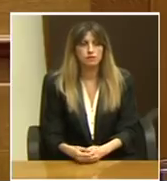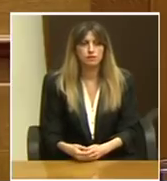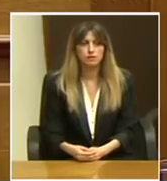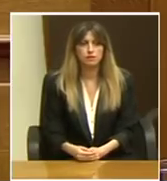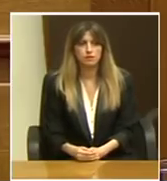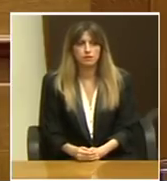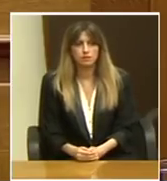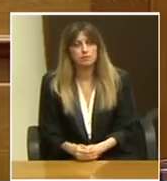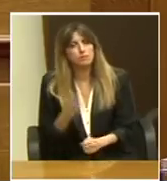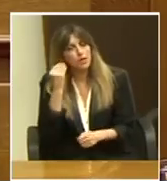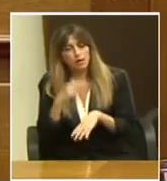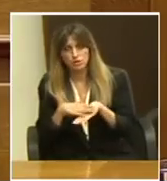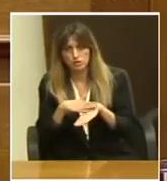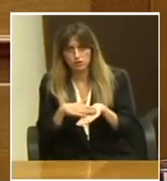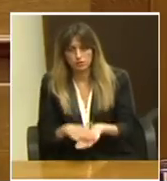Λοιπόν,